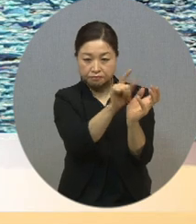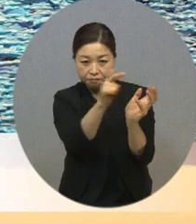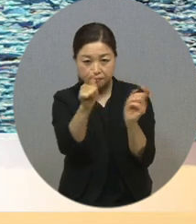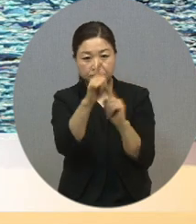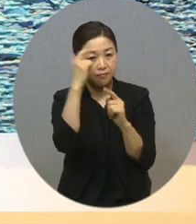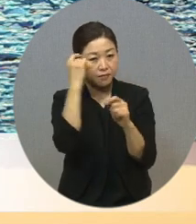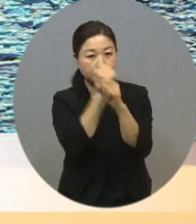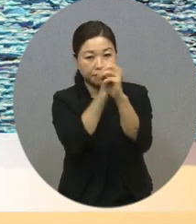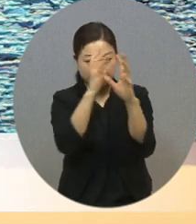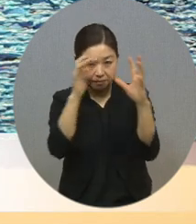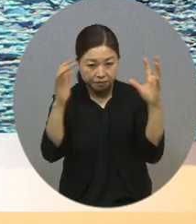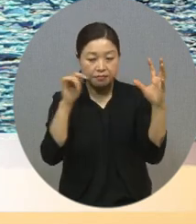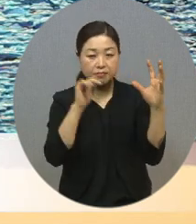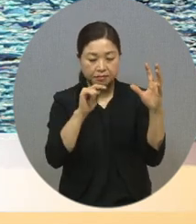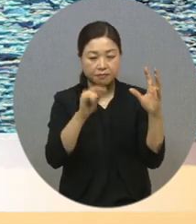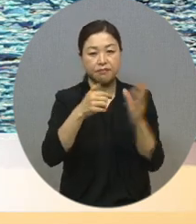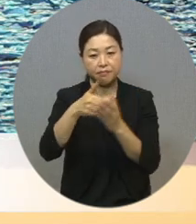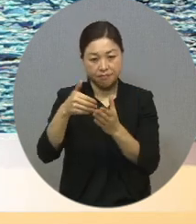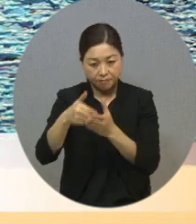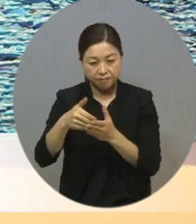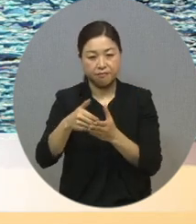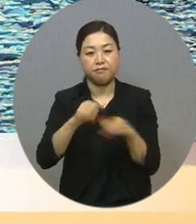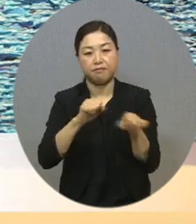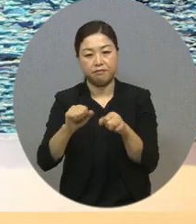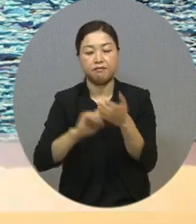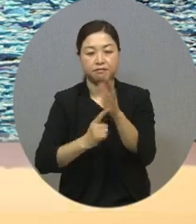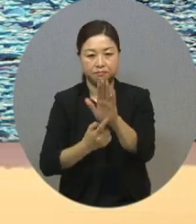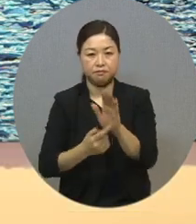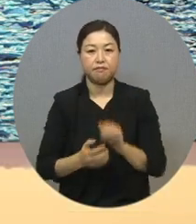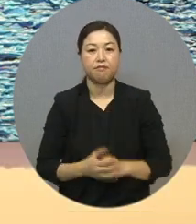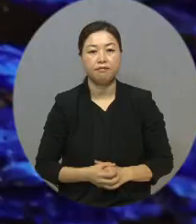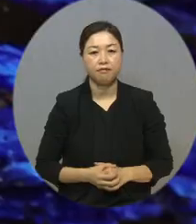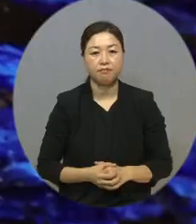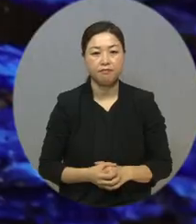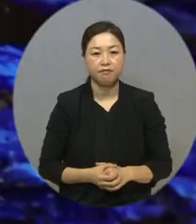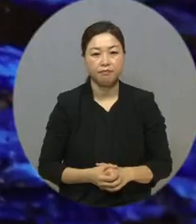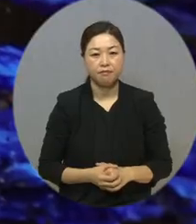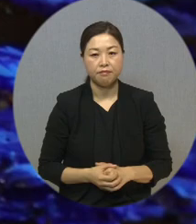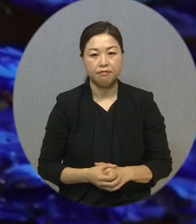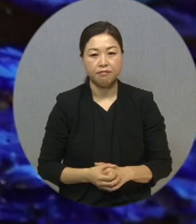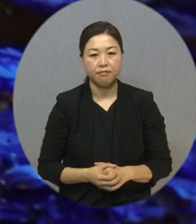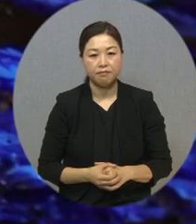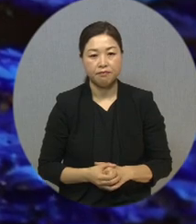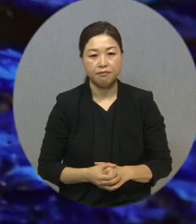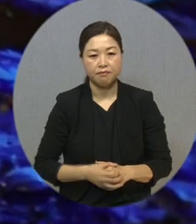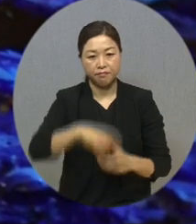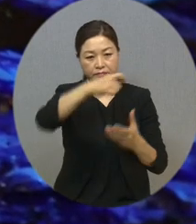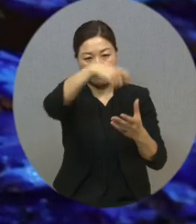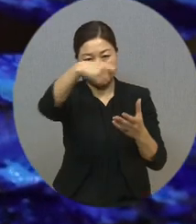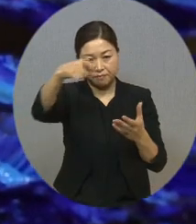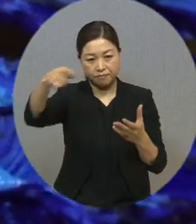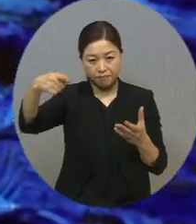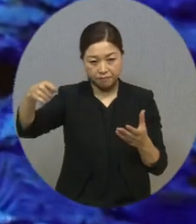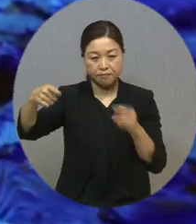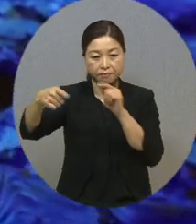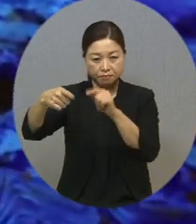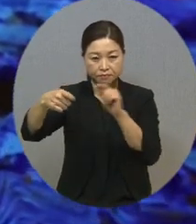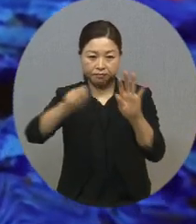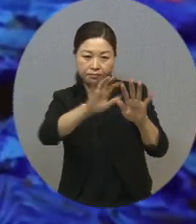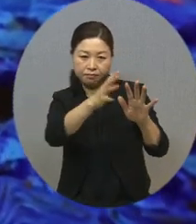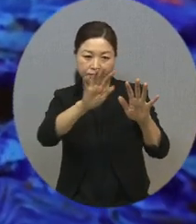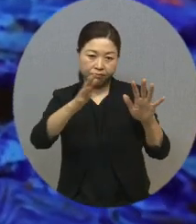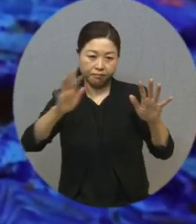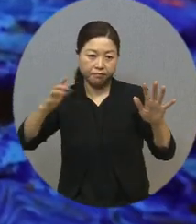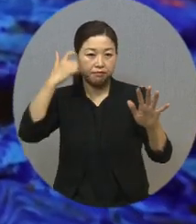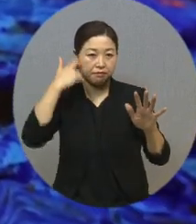연상을 상상을 하면서 제 작업을 하게 됩니다. 투박한 붓자국으로 질묘의 특질을